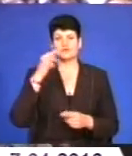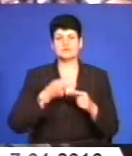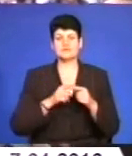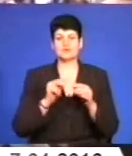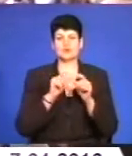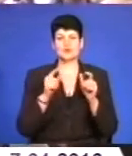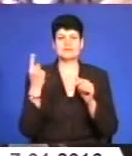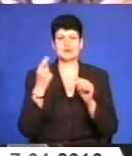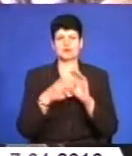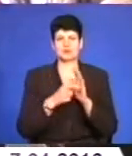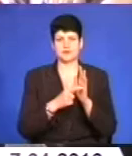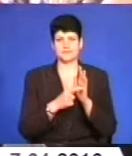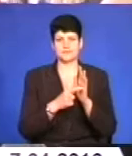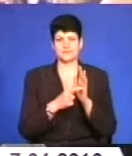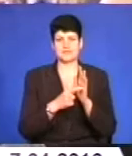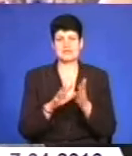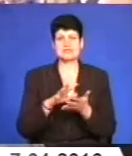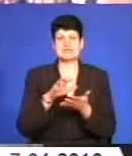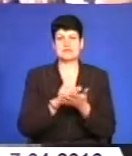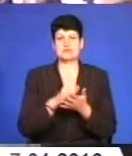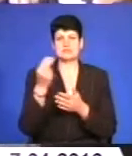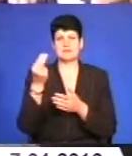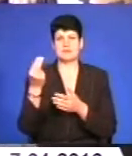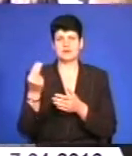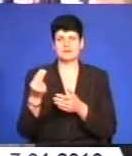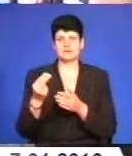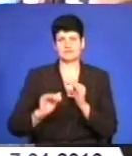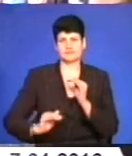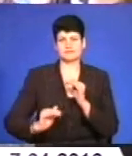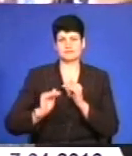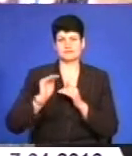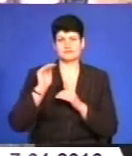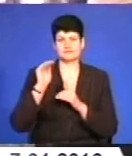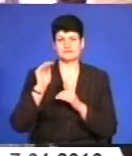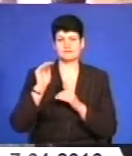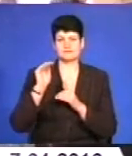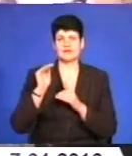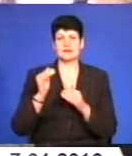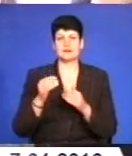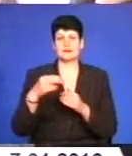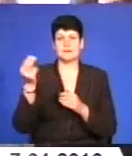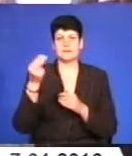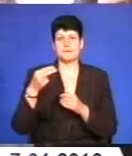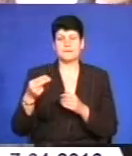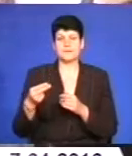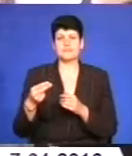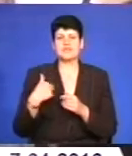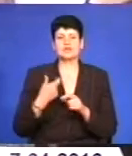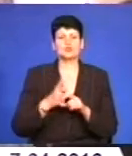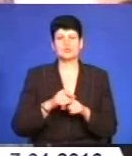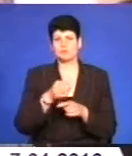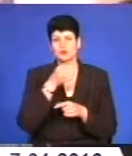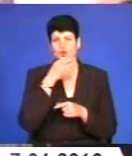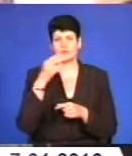самого першого класу. Займаюся я малюванням ще з дитинства, ще навіть садочку. Тримаю я пензлик. Мені дуже